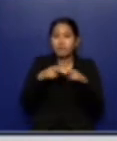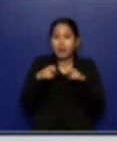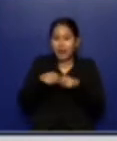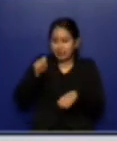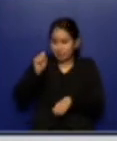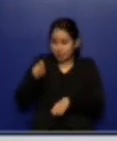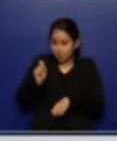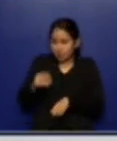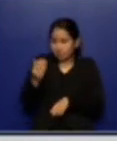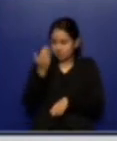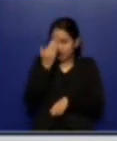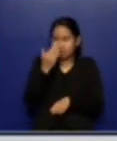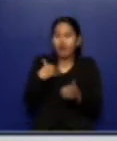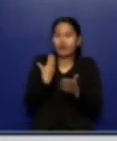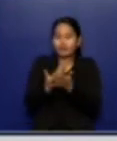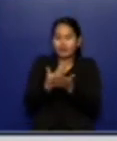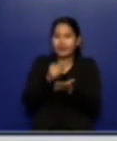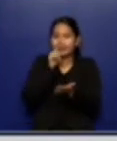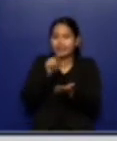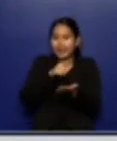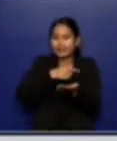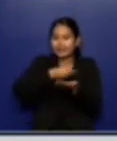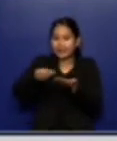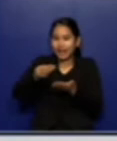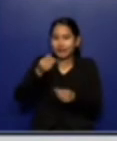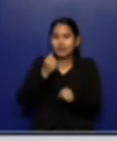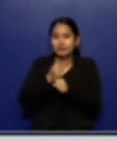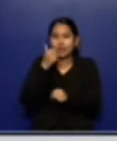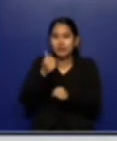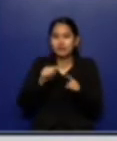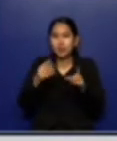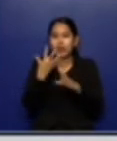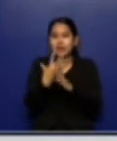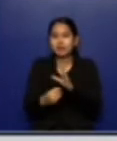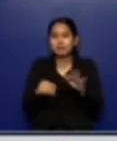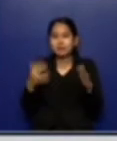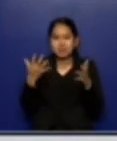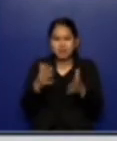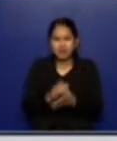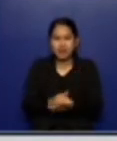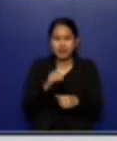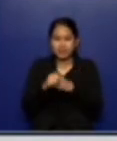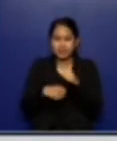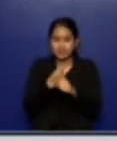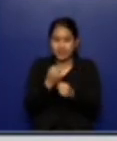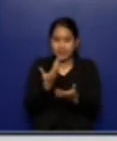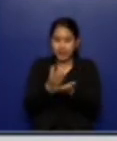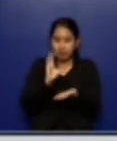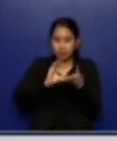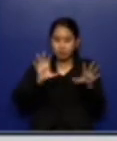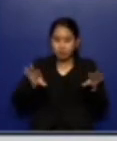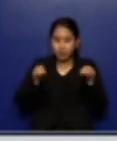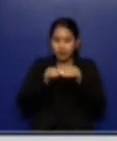ายได้แต่ส่วนมากมันไม่ค่อยเหลือนะครับใกล้จะหมดปีงบประมาณแล้วมันเหมือนกับ